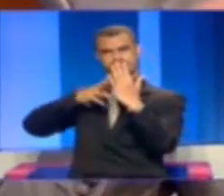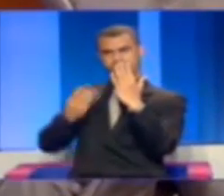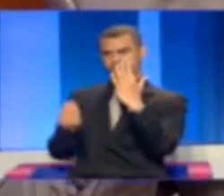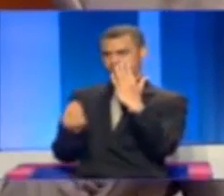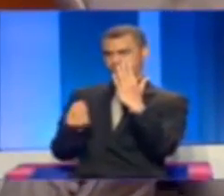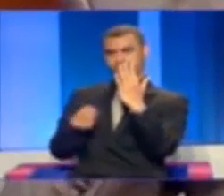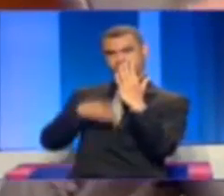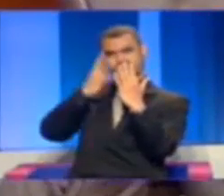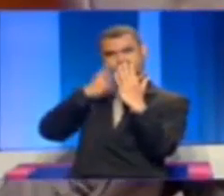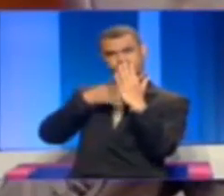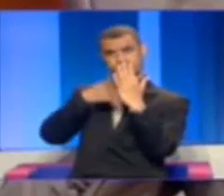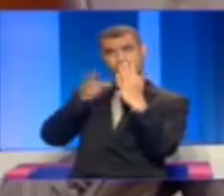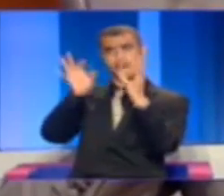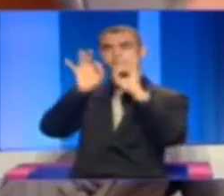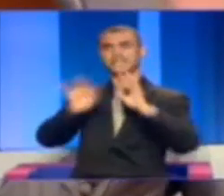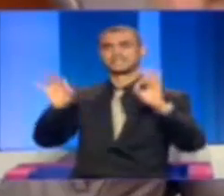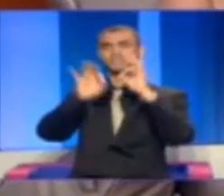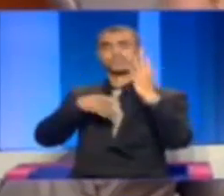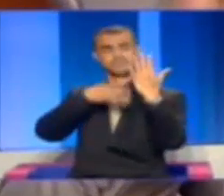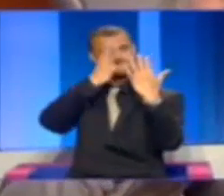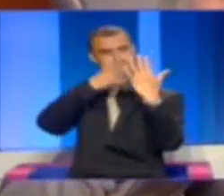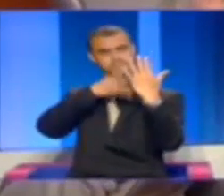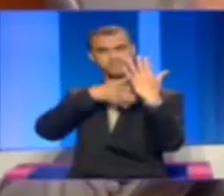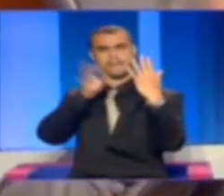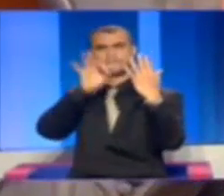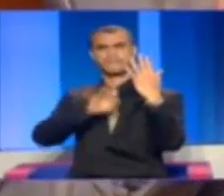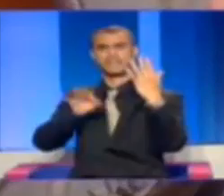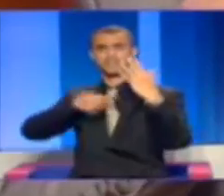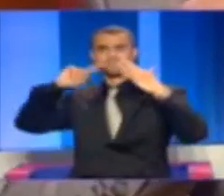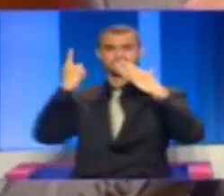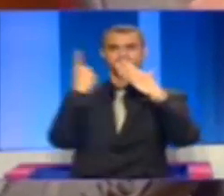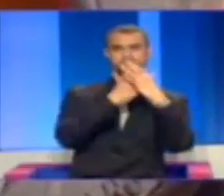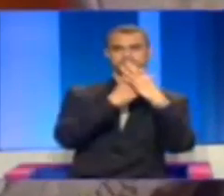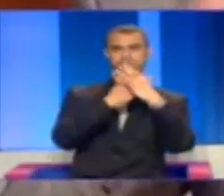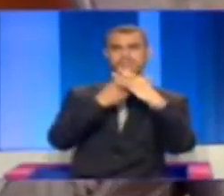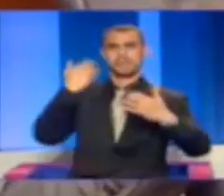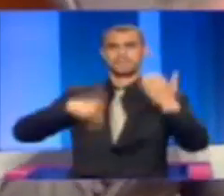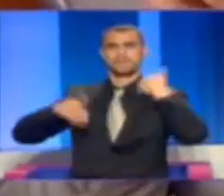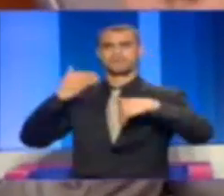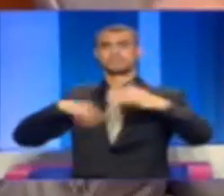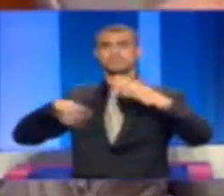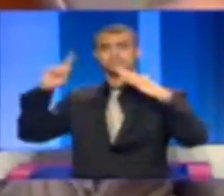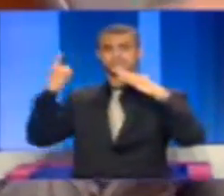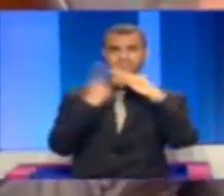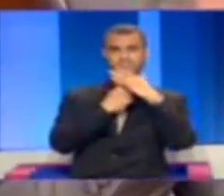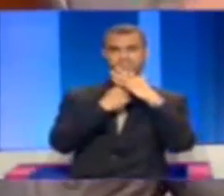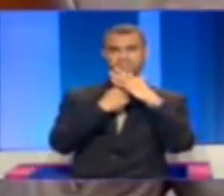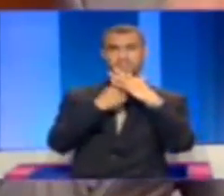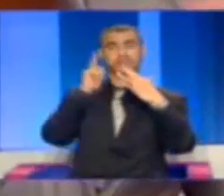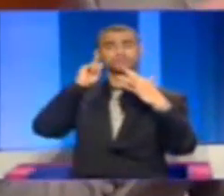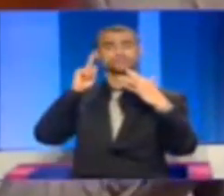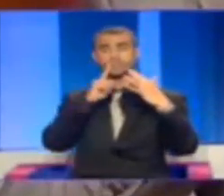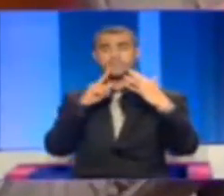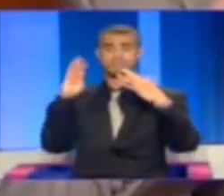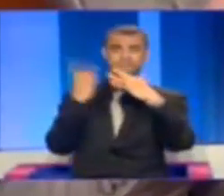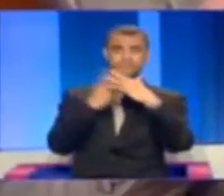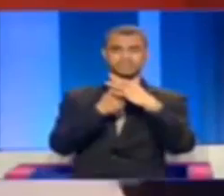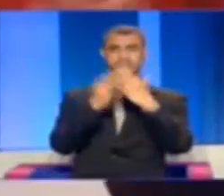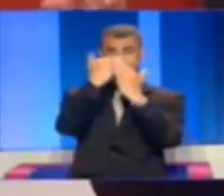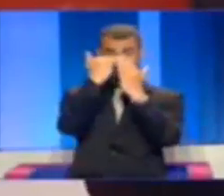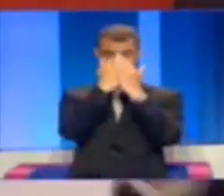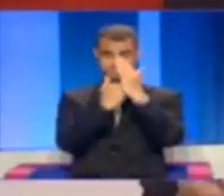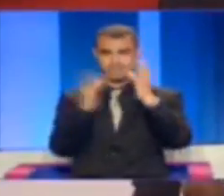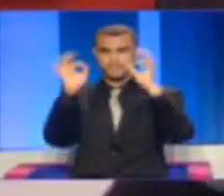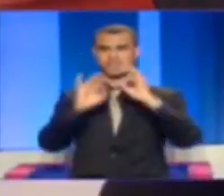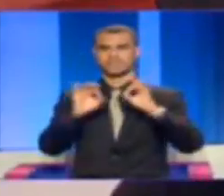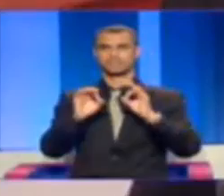الاطفال، لانه ليست هناك روائز يعني انكلوزيف كما كنقولوا دامجه البعد ديال الصمام داخل